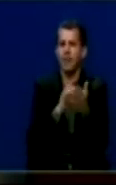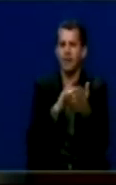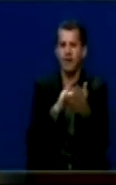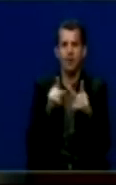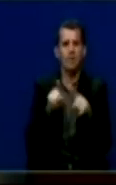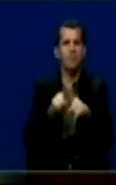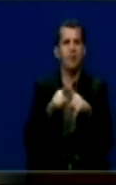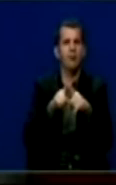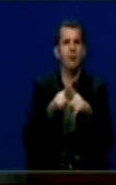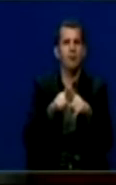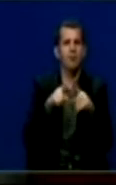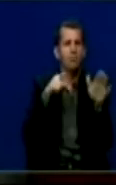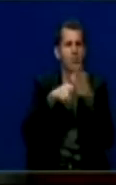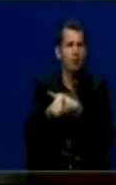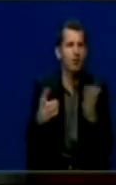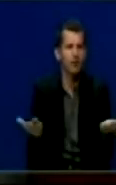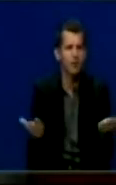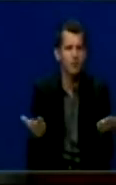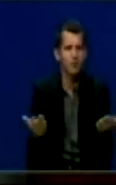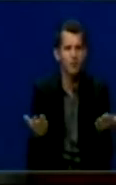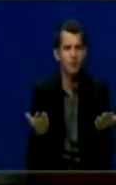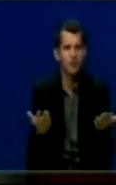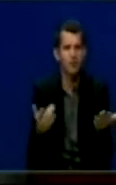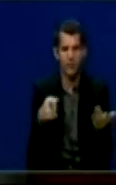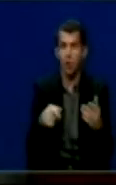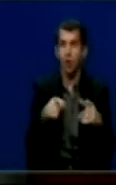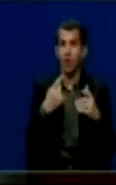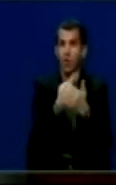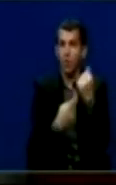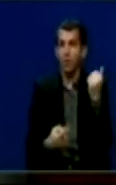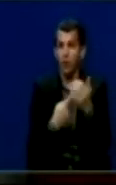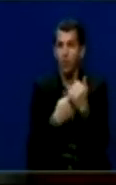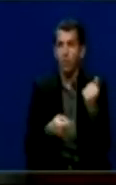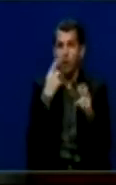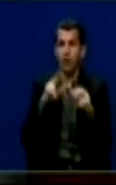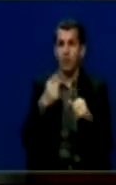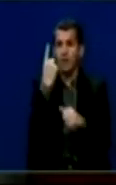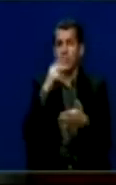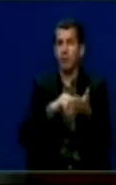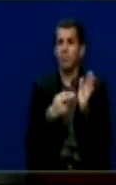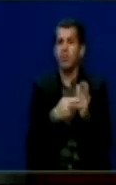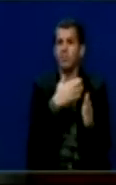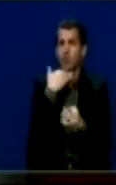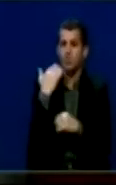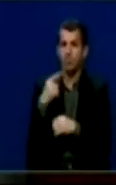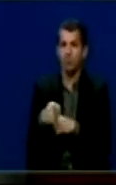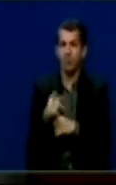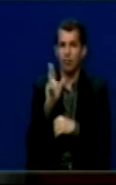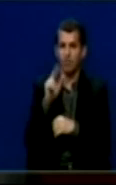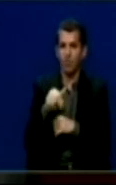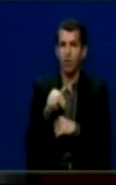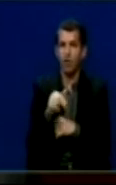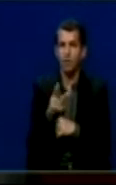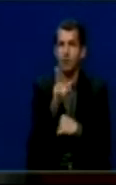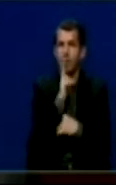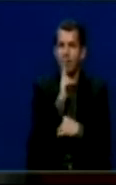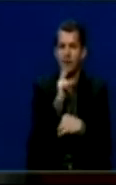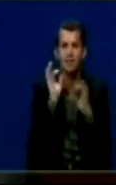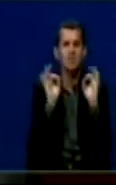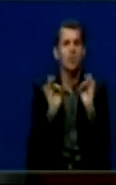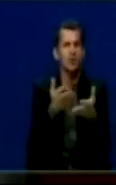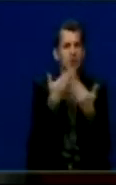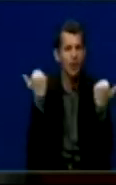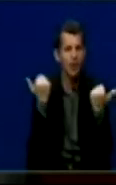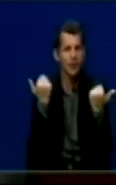nxënësit. Pra, mirë po krahas këtyre dështimeve të gjithanshme, padyshim se një problem fundamental për arsimin në Kosovë paraqet edhe mungesa e sigurisë